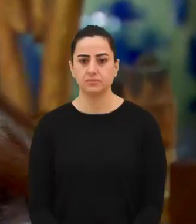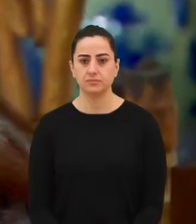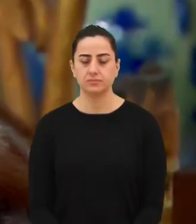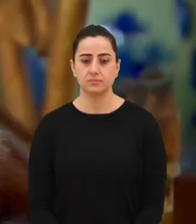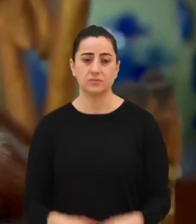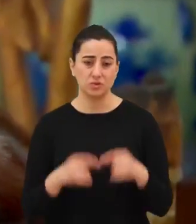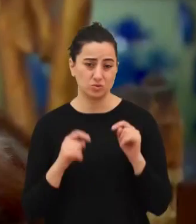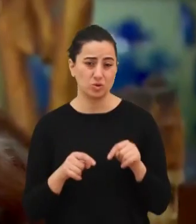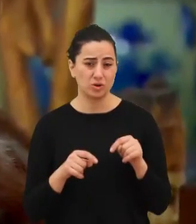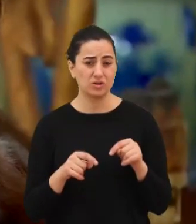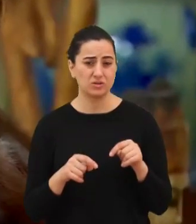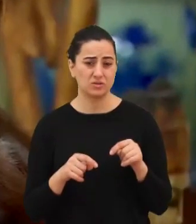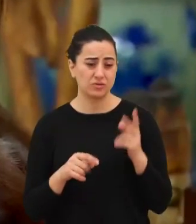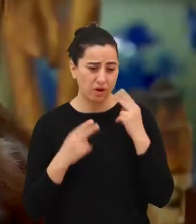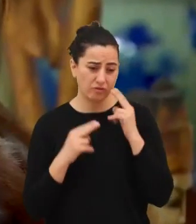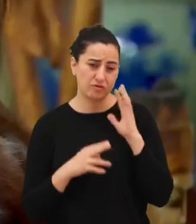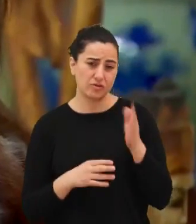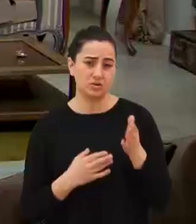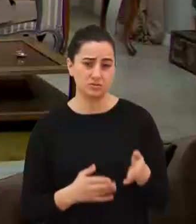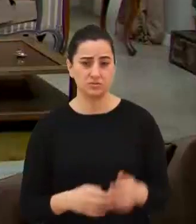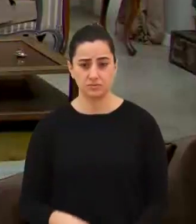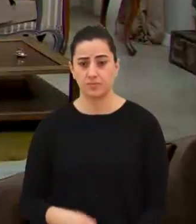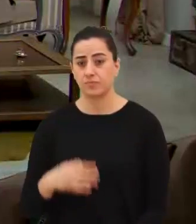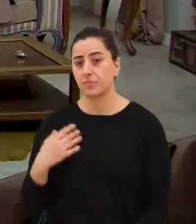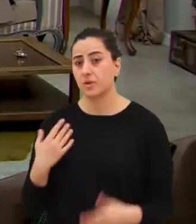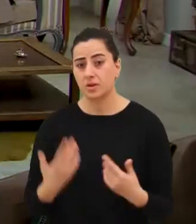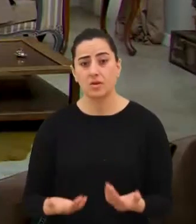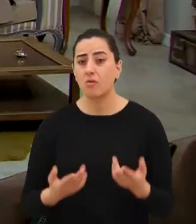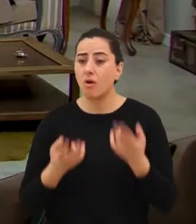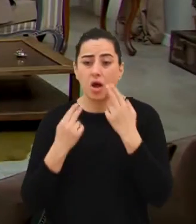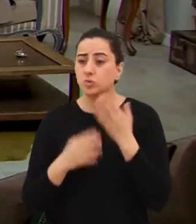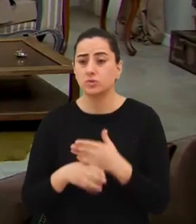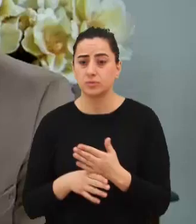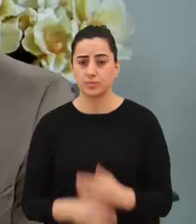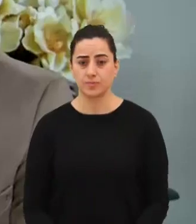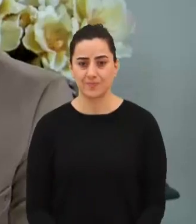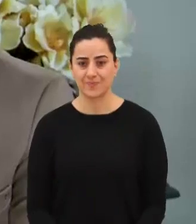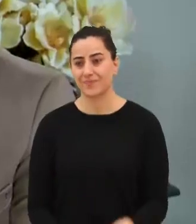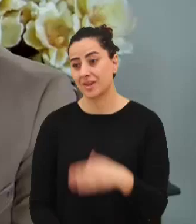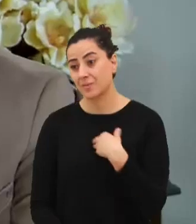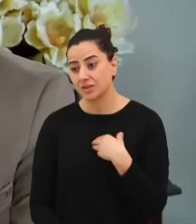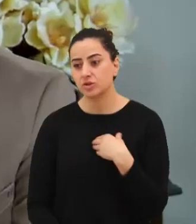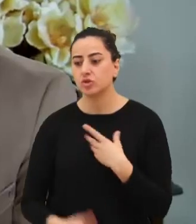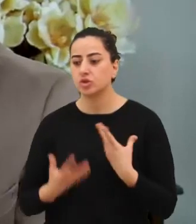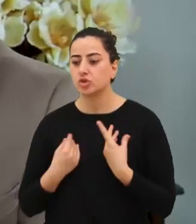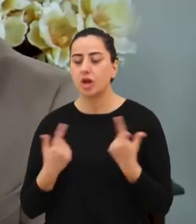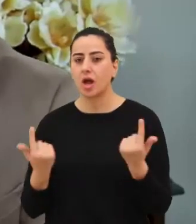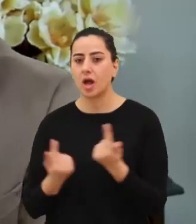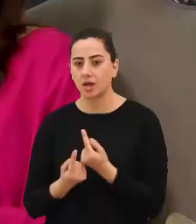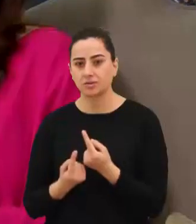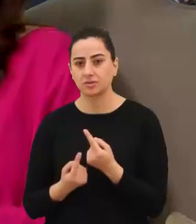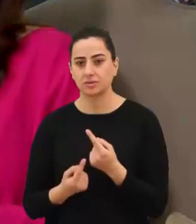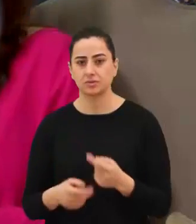Bu aralar bayağı bir ağlıyor Ramin Beyciğim. Evet Ramin Bey, neden ağlıyor olabilir acaba? Bence sütünüz azdı Biricik